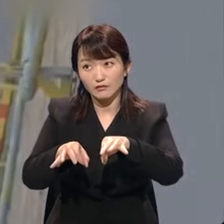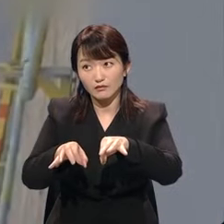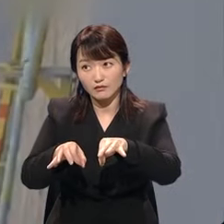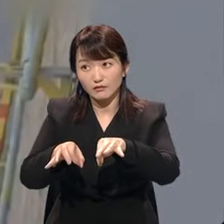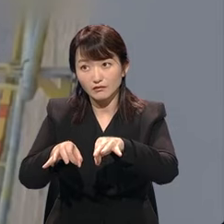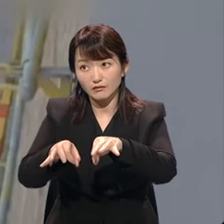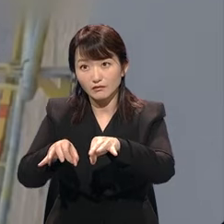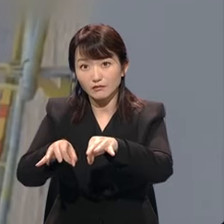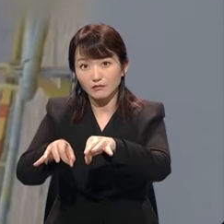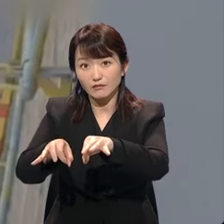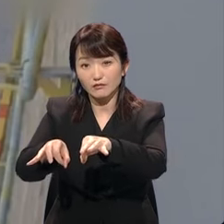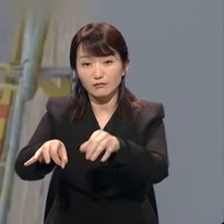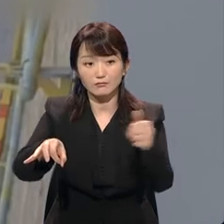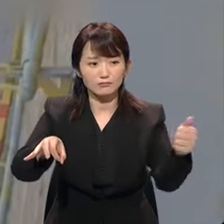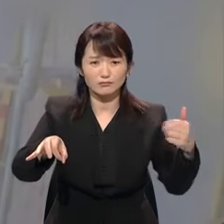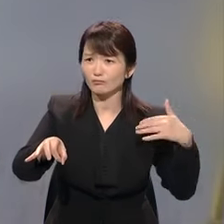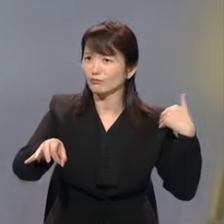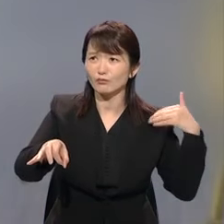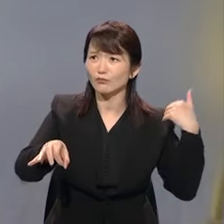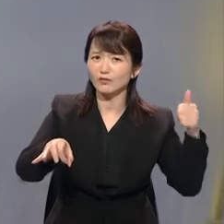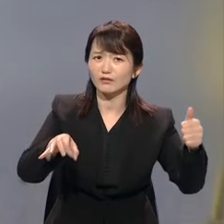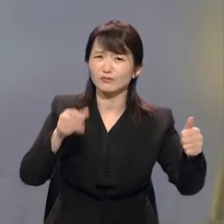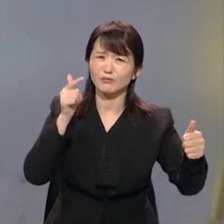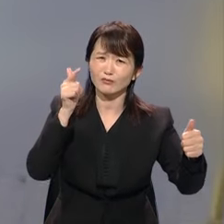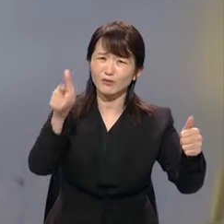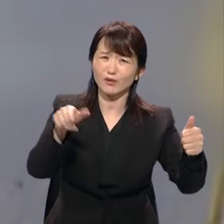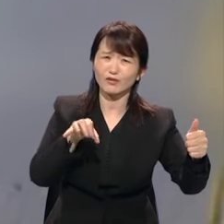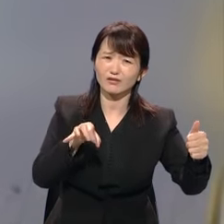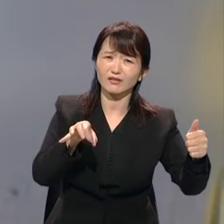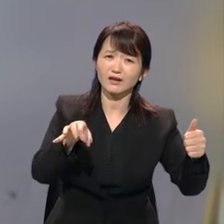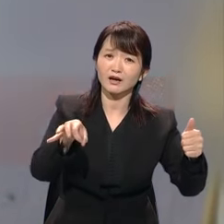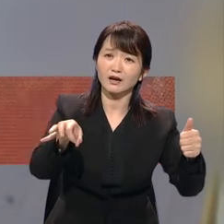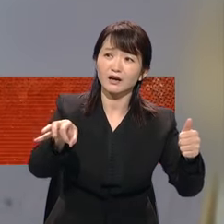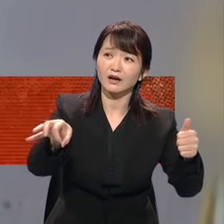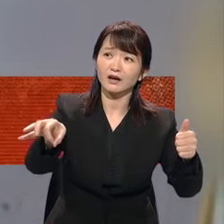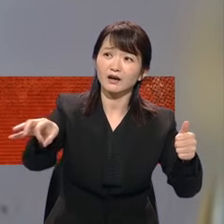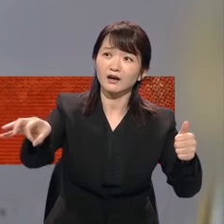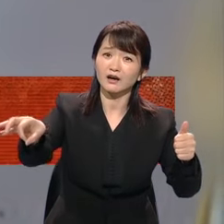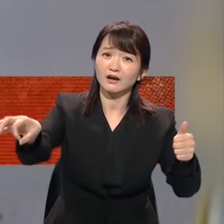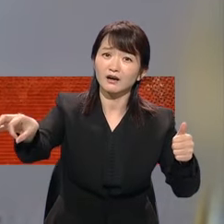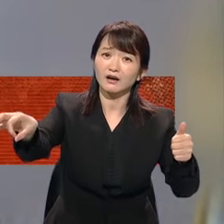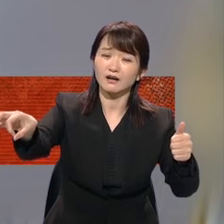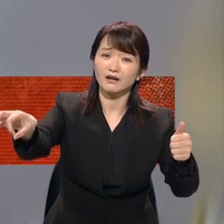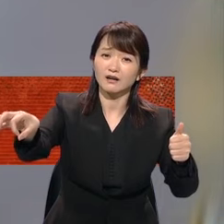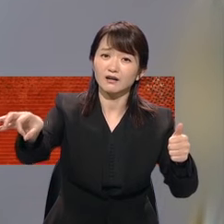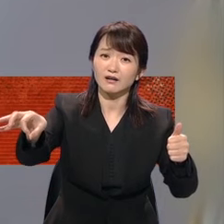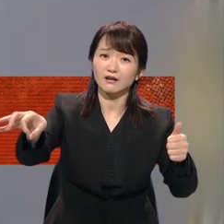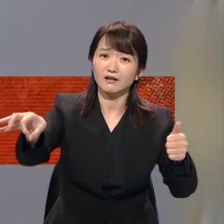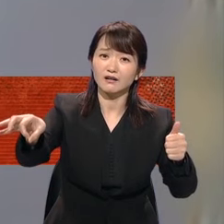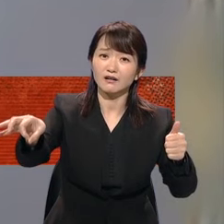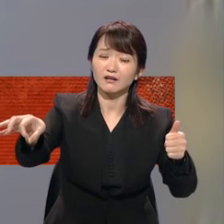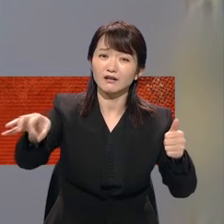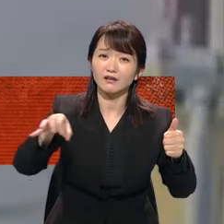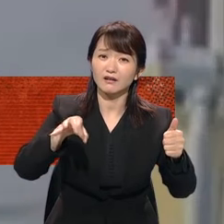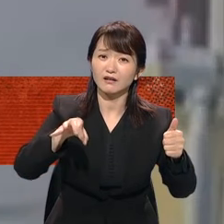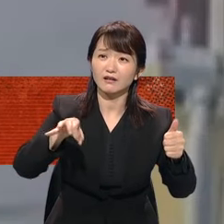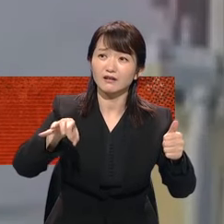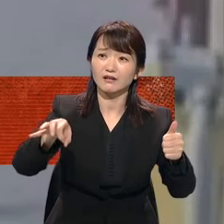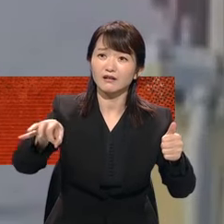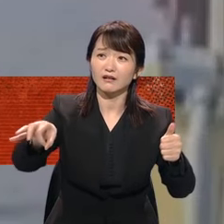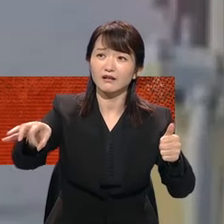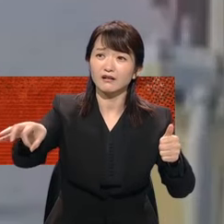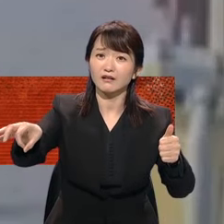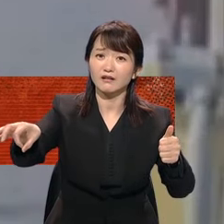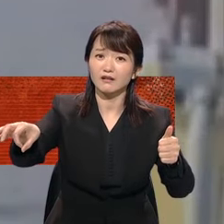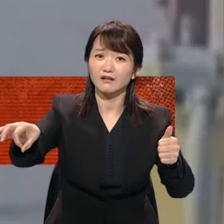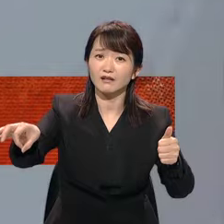하지만 이 사실 전혀 모르는 남성, 점점 더 멀어져만 가고요. 경운기 역시도 퇴근길에 점점 더 속도를 붙입니다. 그리곤 다시는